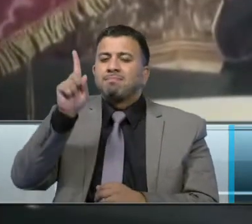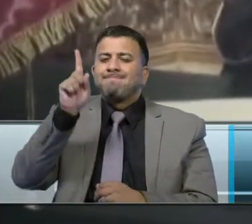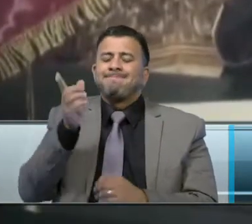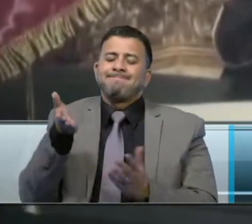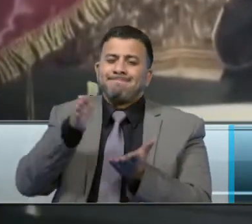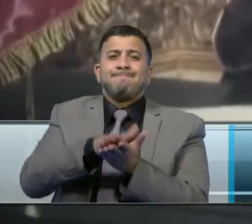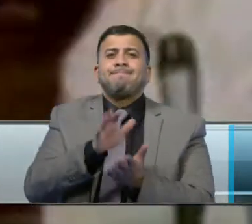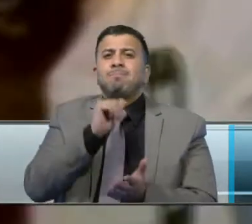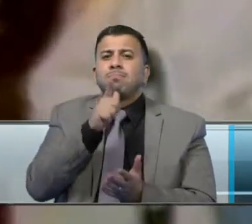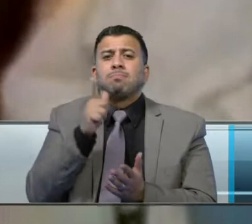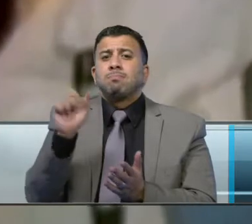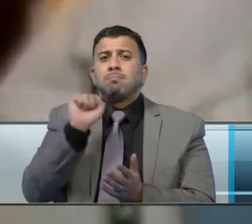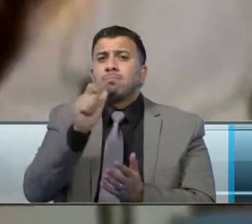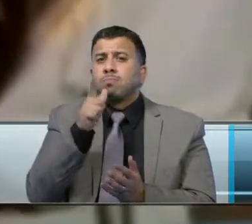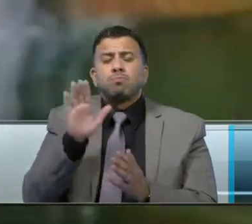بل